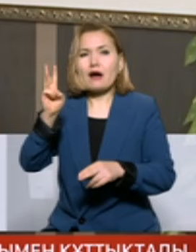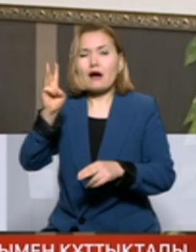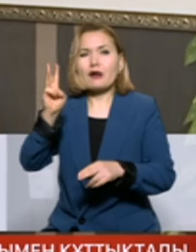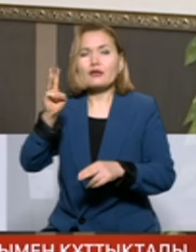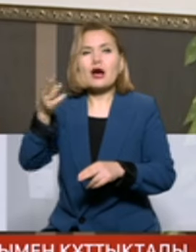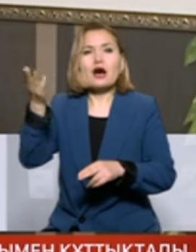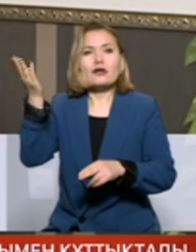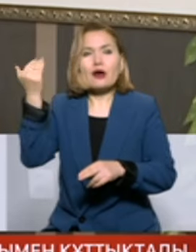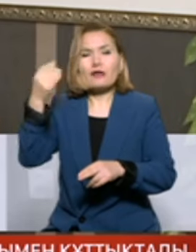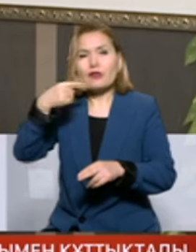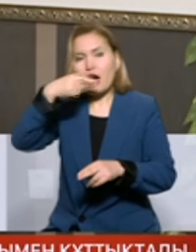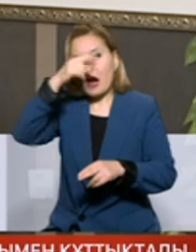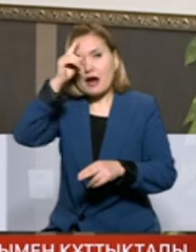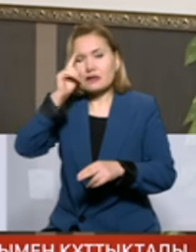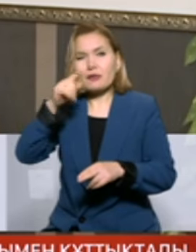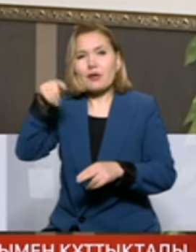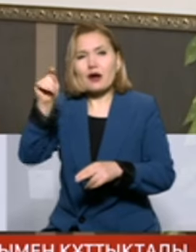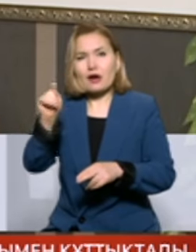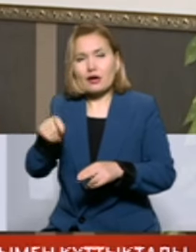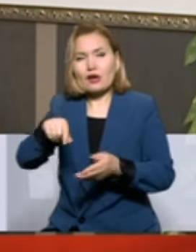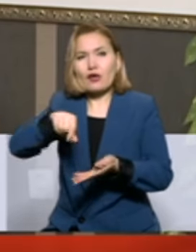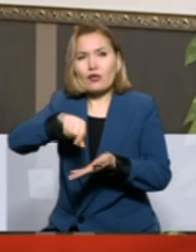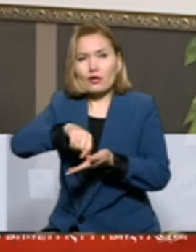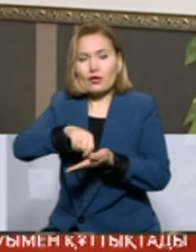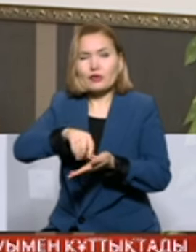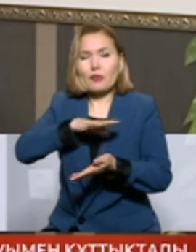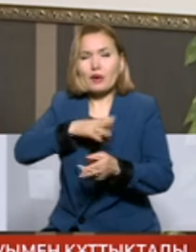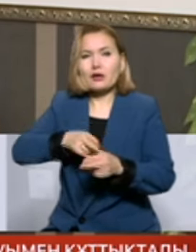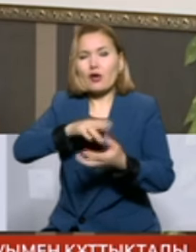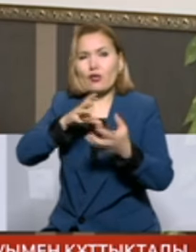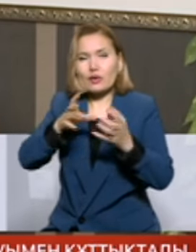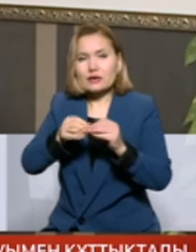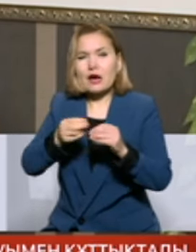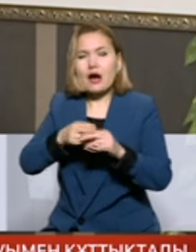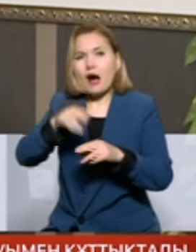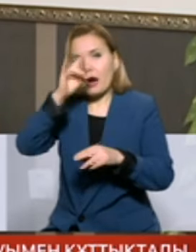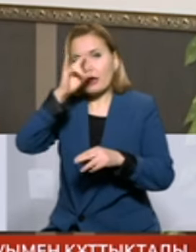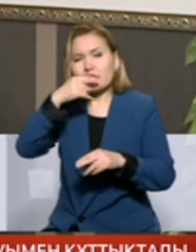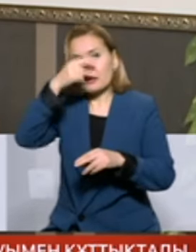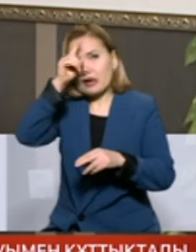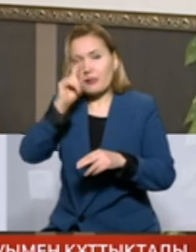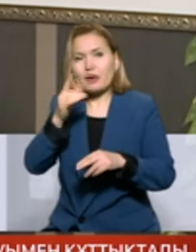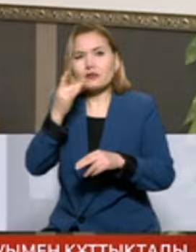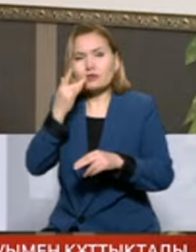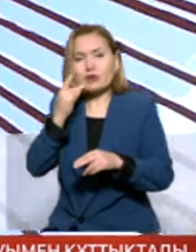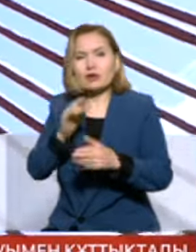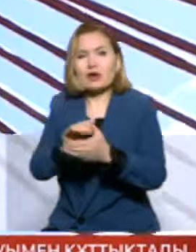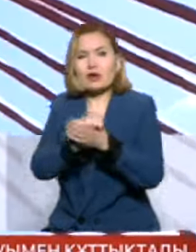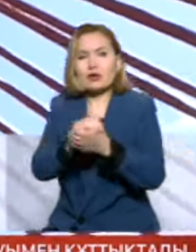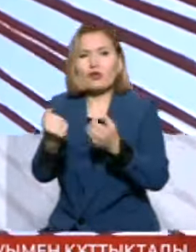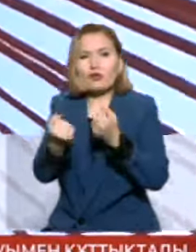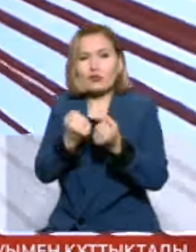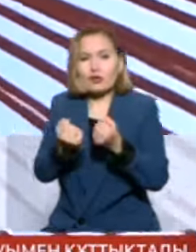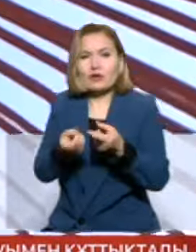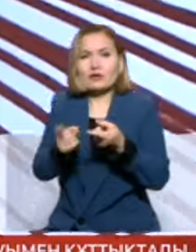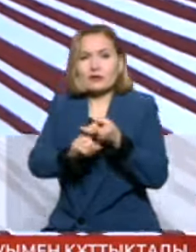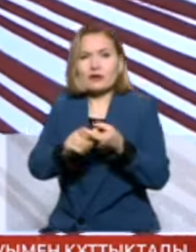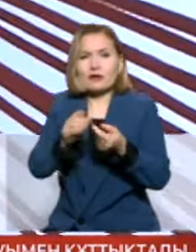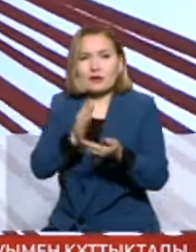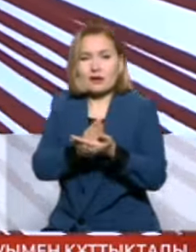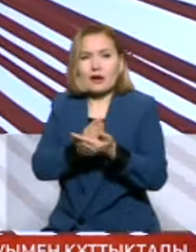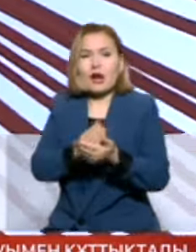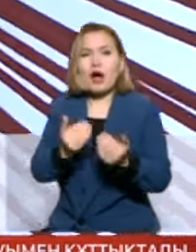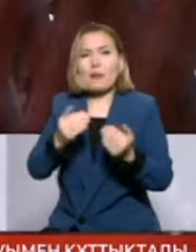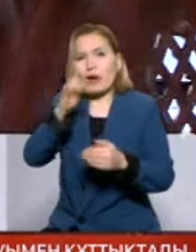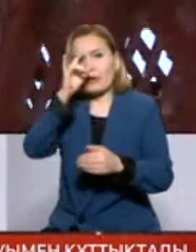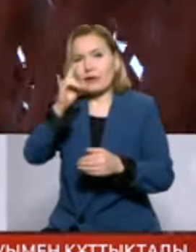дипломаттықтан келген осы президенттігі ол тағы да жақсы біледі халықтардың арасында қалай бірлік жасауды. Бүгінде